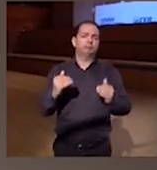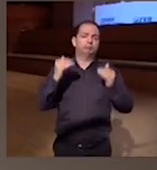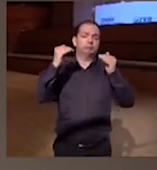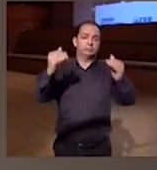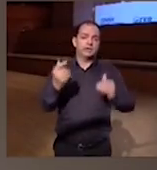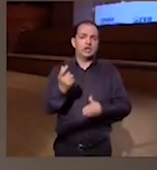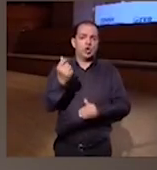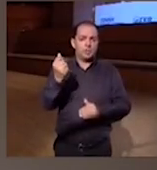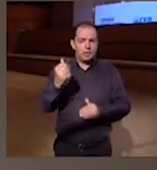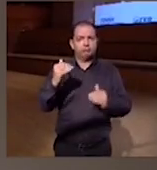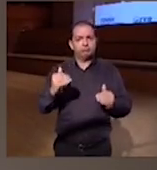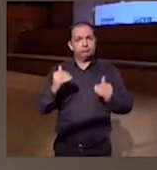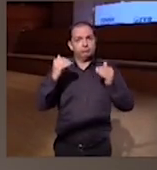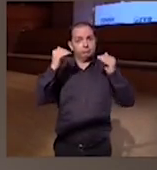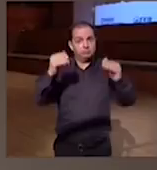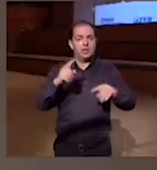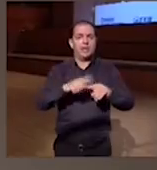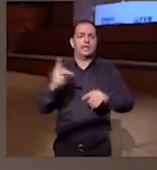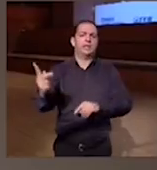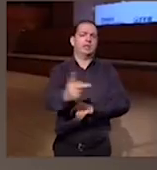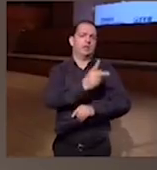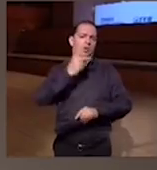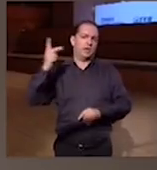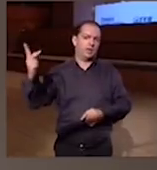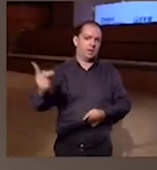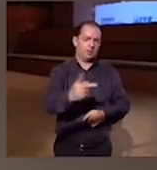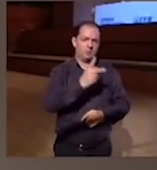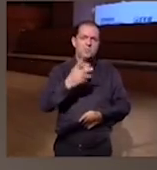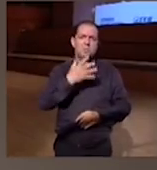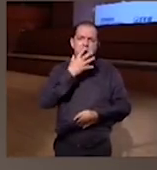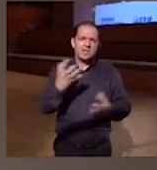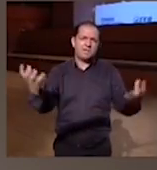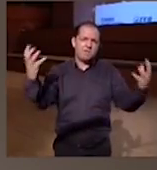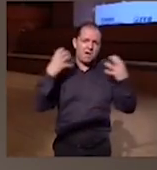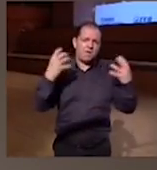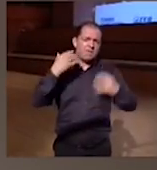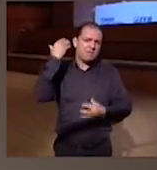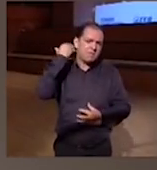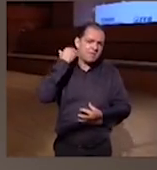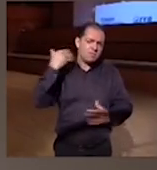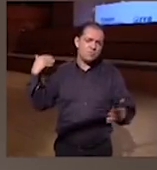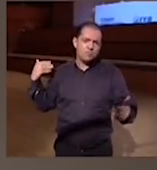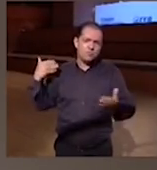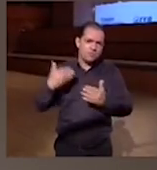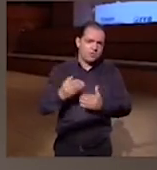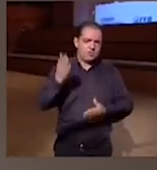οικονομία όσο και για την ελληνική κοινωνία που έχει υποστεί μεγάλες θυσίες την περίοδο της κρίσης.